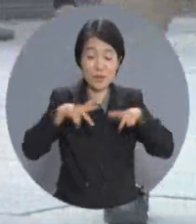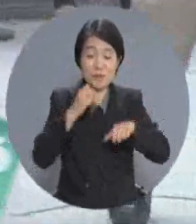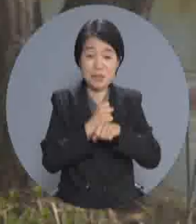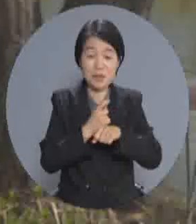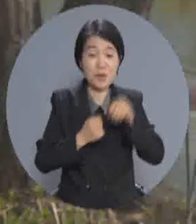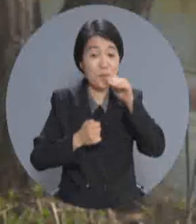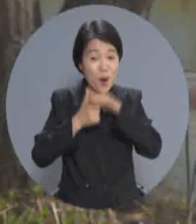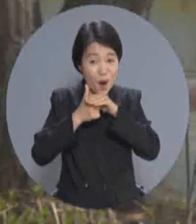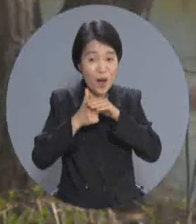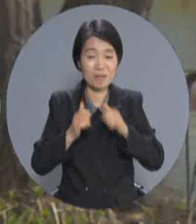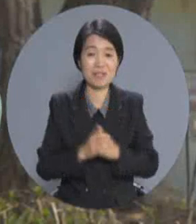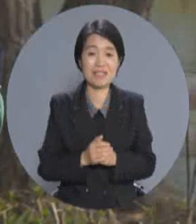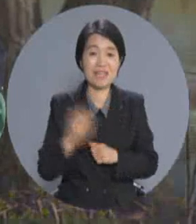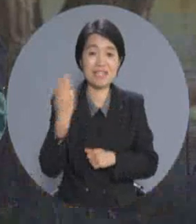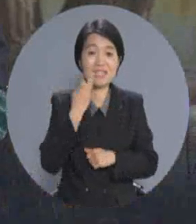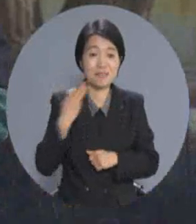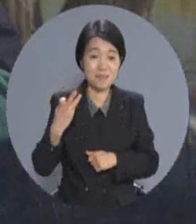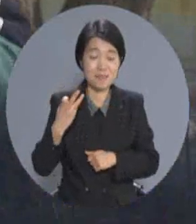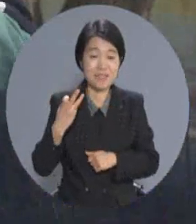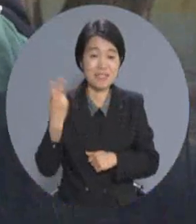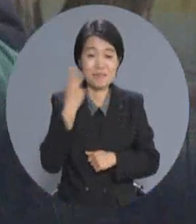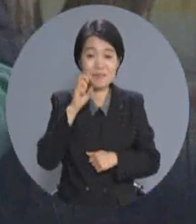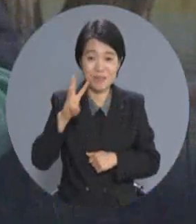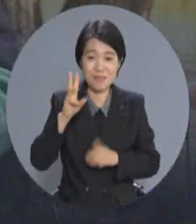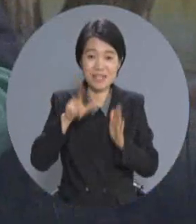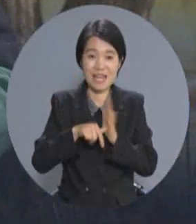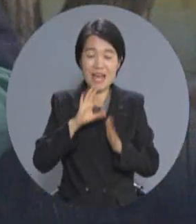특징입니다. 2023년도에는